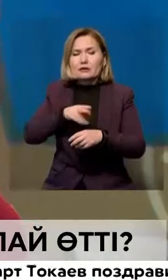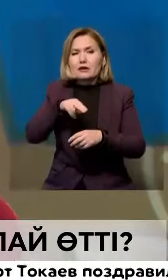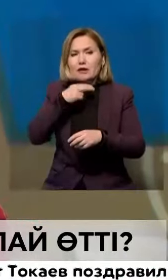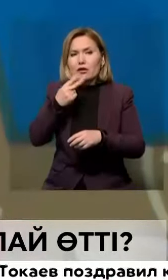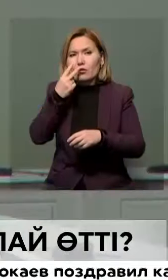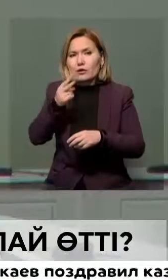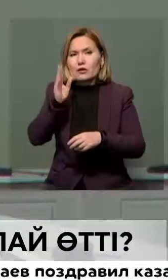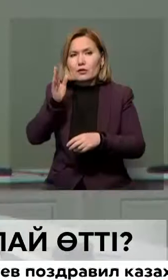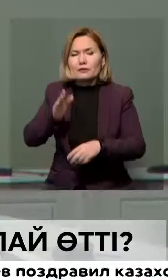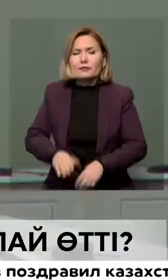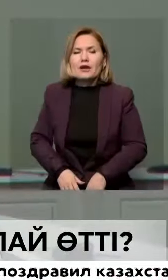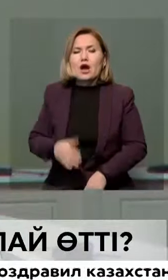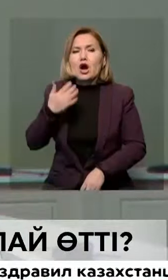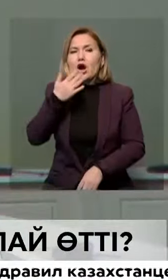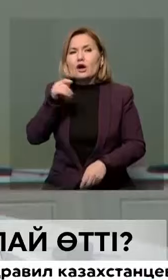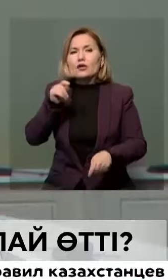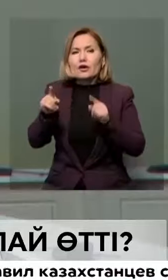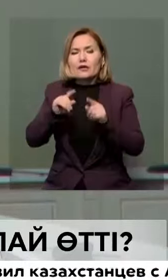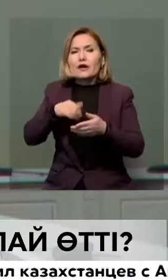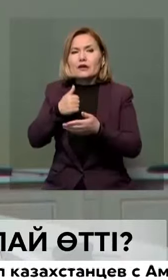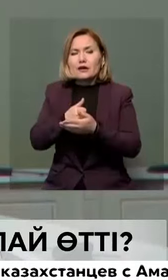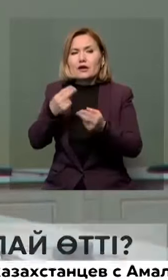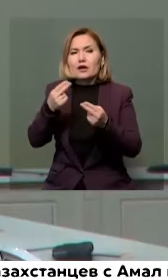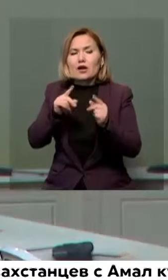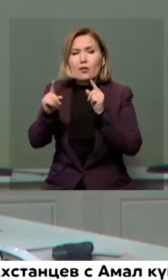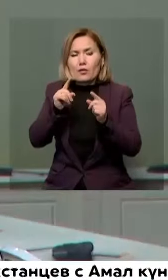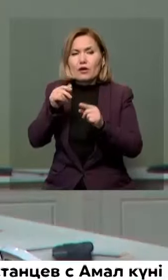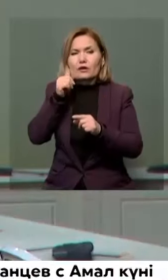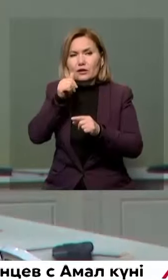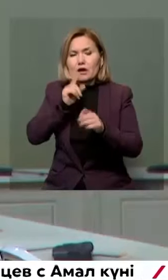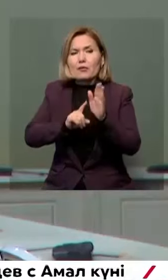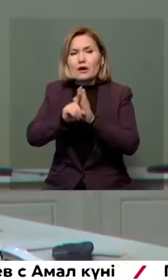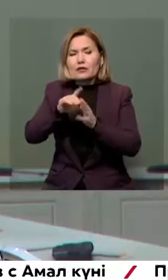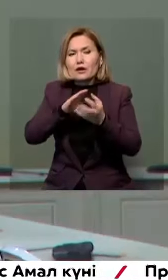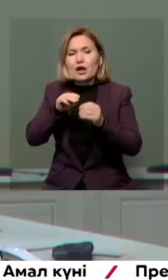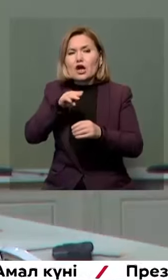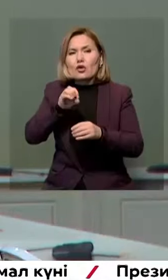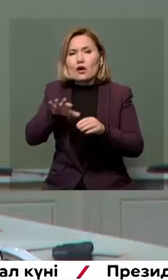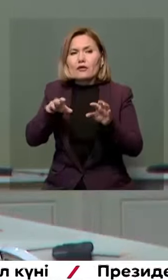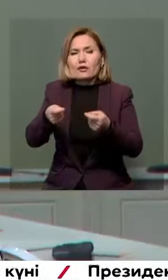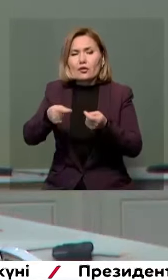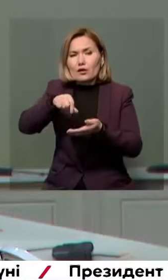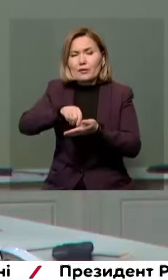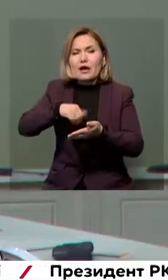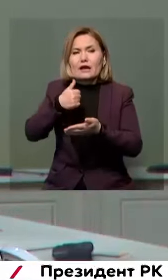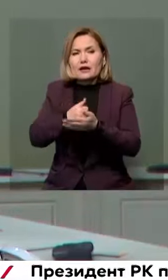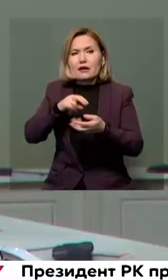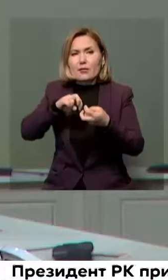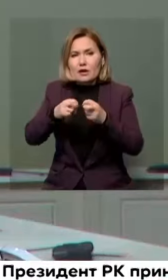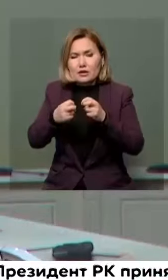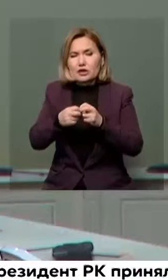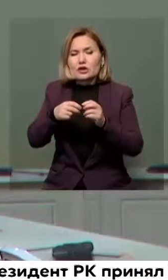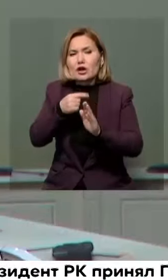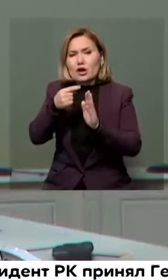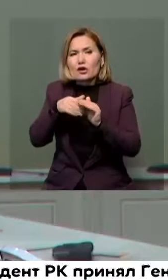назарымыздан тыс қалмайды. Ұлттық құрылтайдың негізгі отырысы ертең президент Қасым Жомарт Тоқаевтың төрағалығымен өтеді. Негізгі мәселелер мен